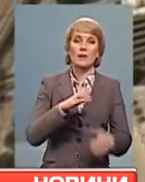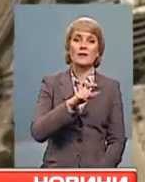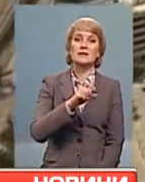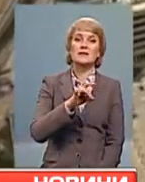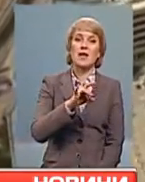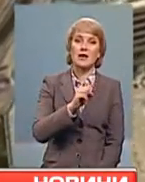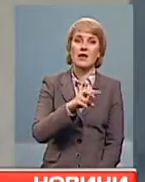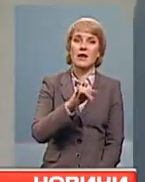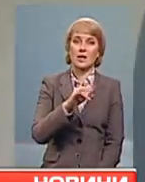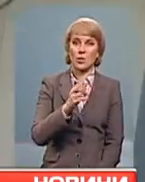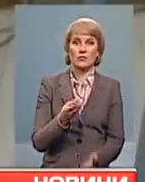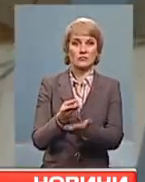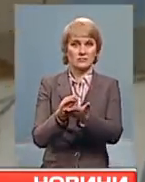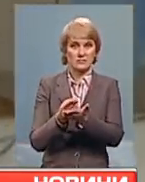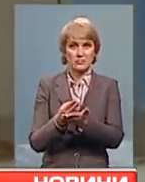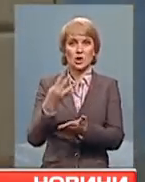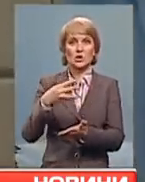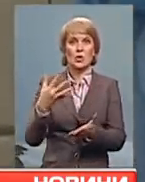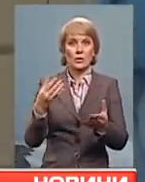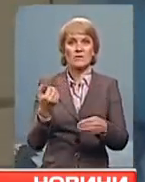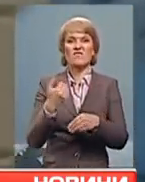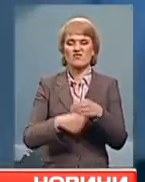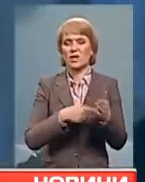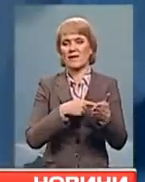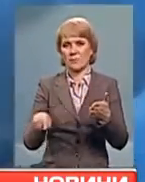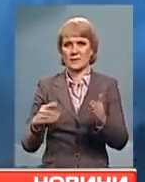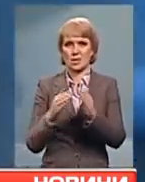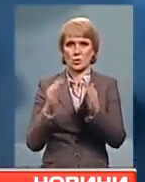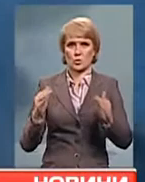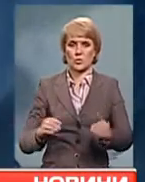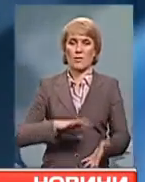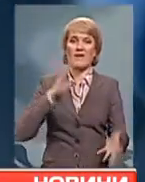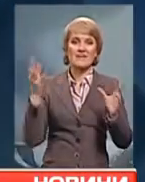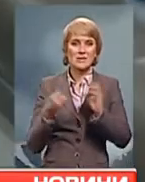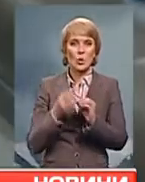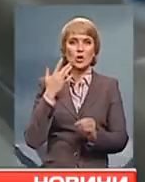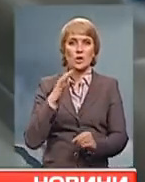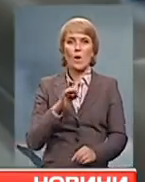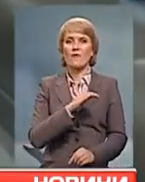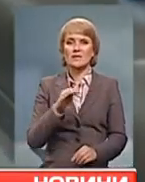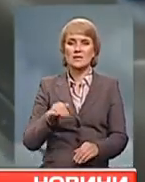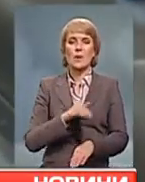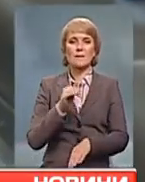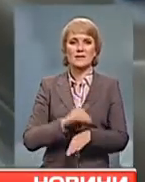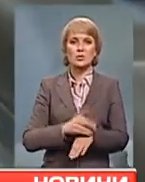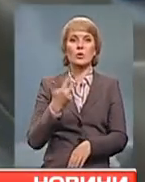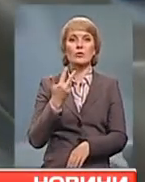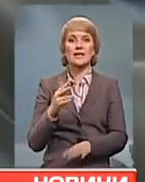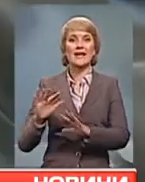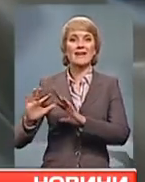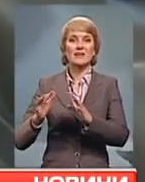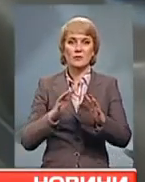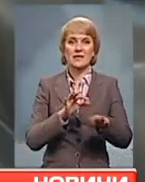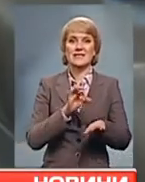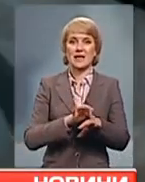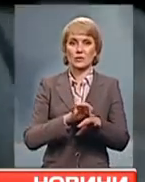центрі пацієнт провів понад 40 днів, його вже виписали додому. Всього у США офіційно підтверджено 3 випадки захворювання.